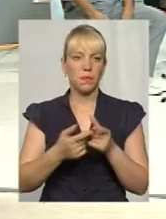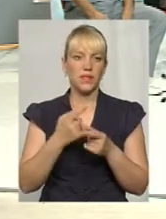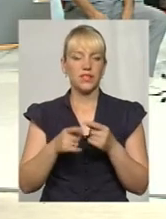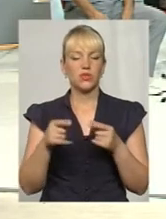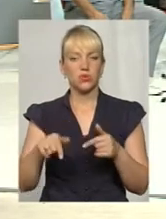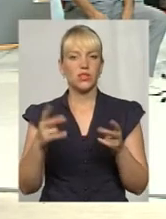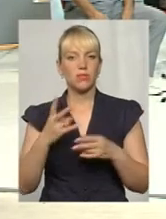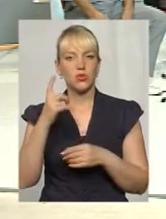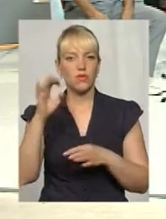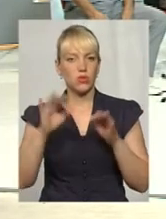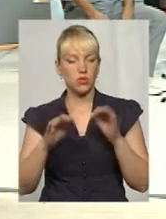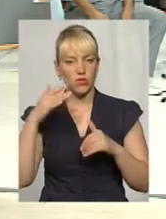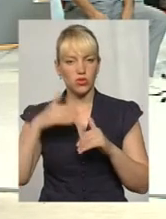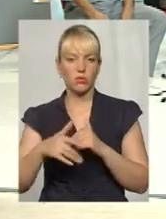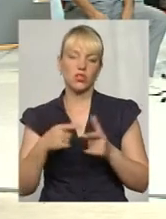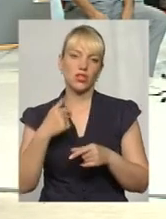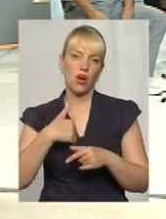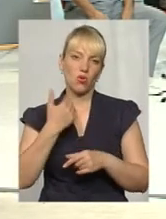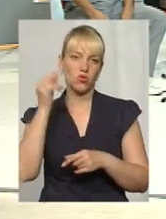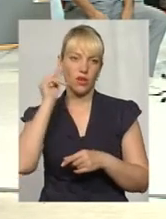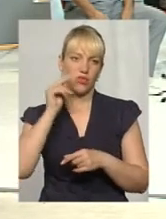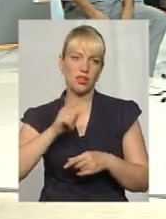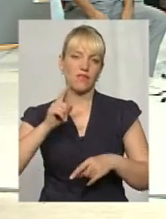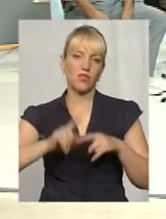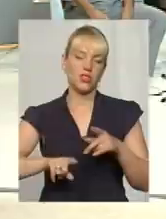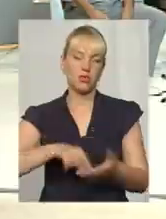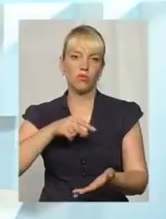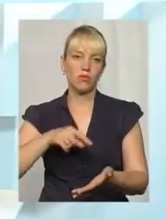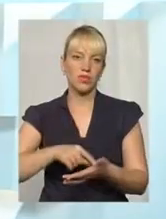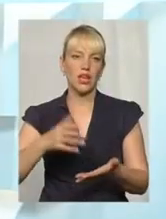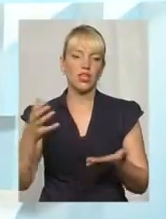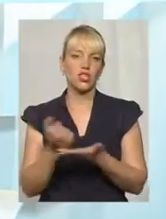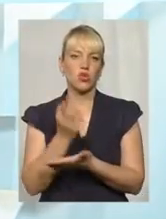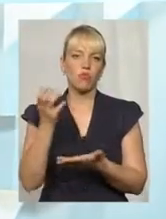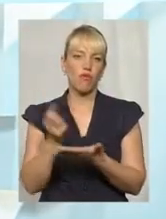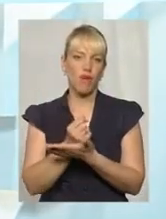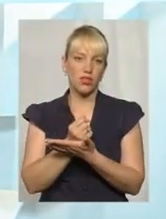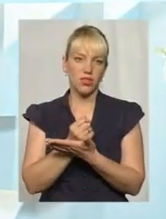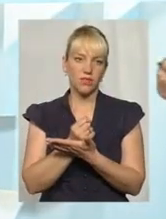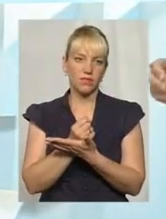треба 100% розуміти, чи я хочу навчатися в рідному місті, здобувати